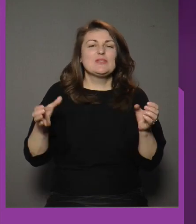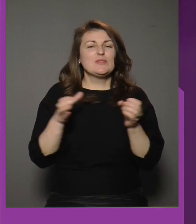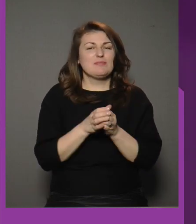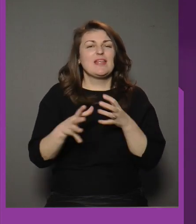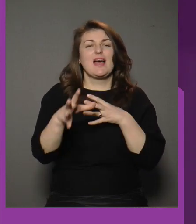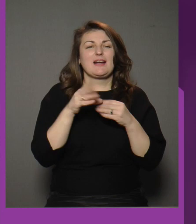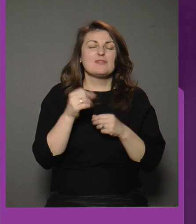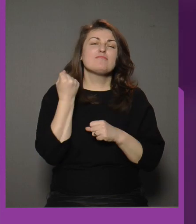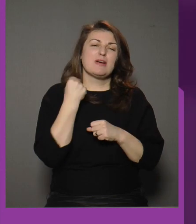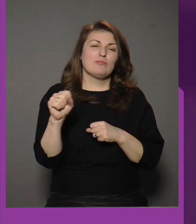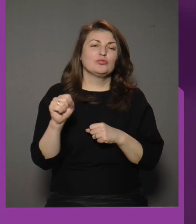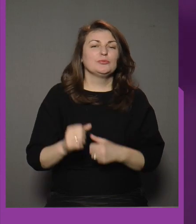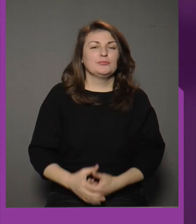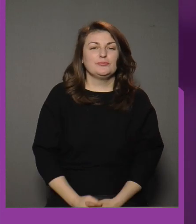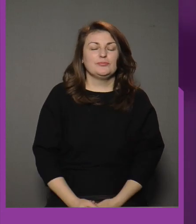Разом переможемо!